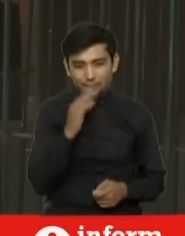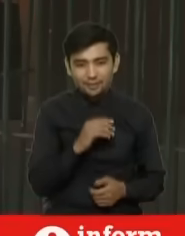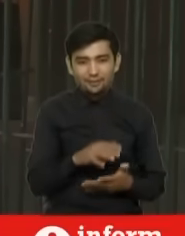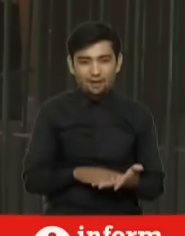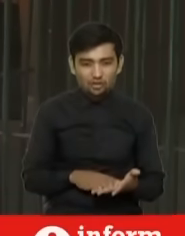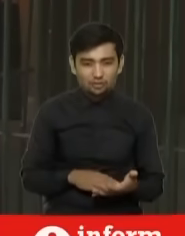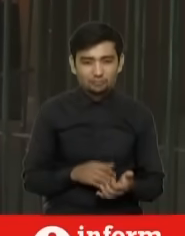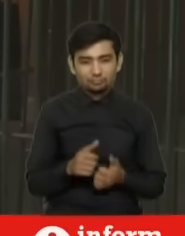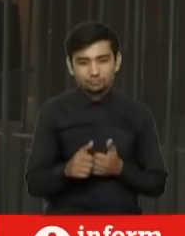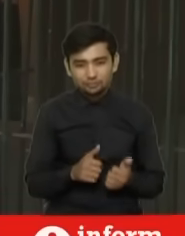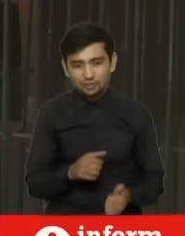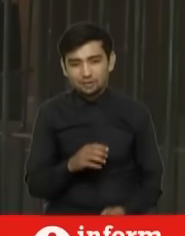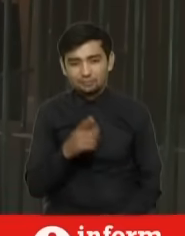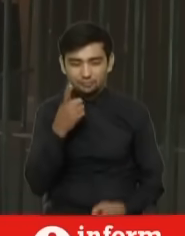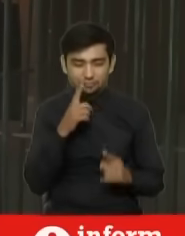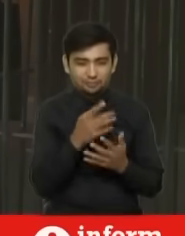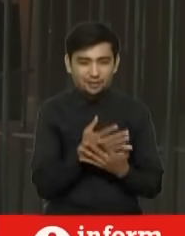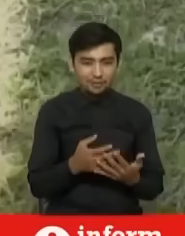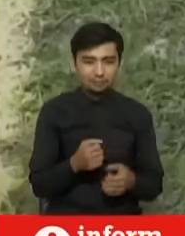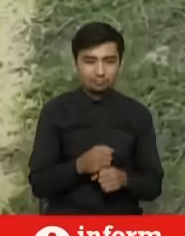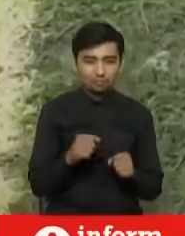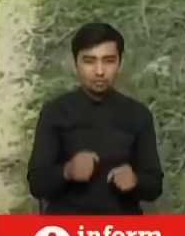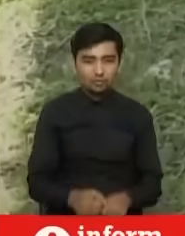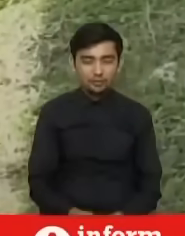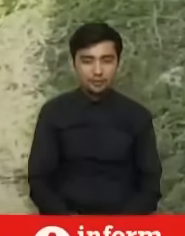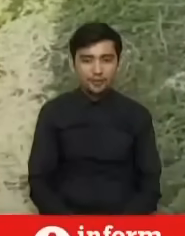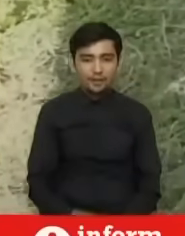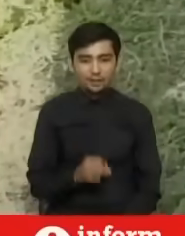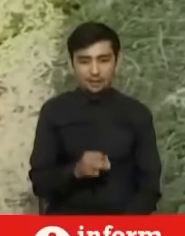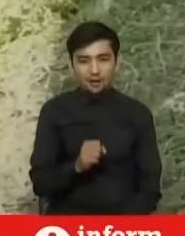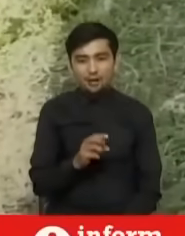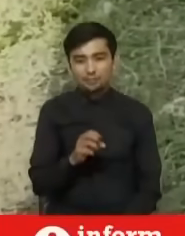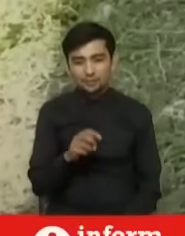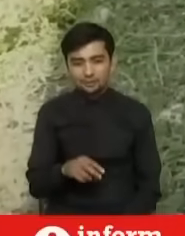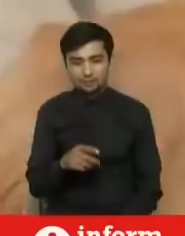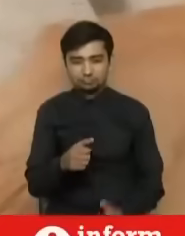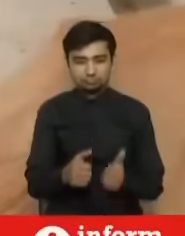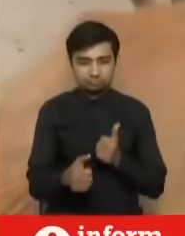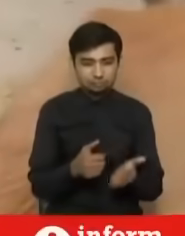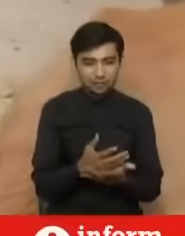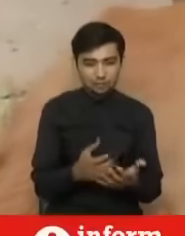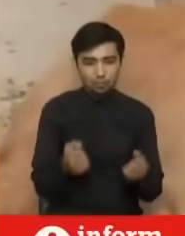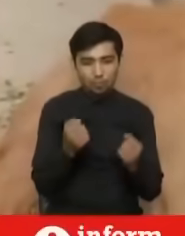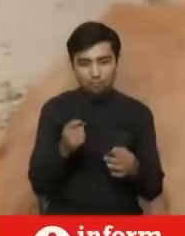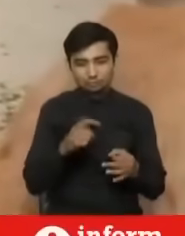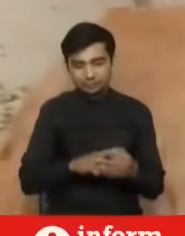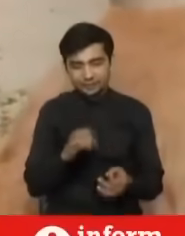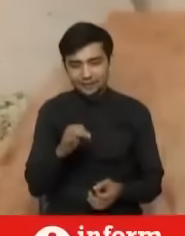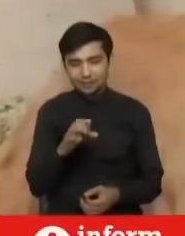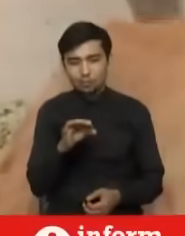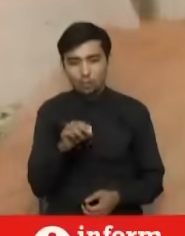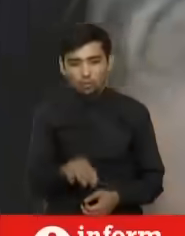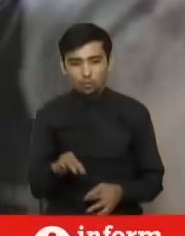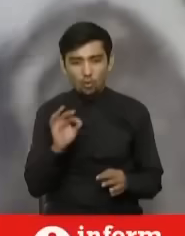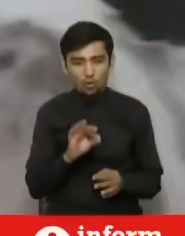қаратай салбырын сейіл ұйымдастырып кетуге болады. Сондай ақ Абзал тазылар жарысын спорт ретінде тіркеп, ұлттық спорт қауымдастығына